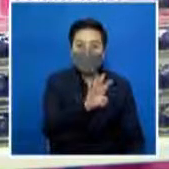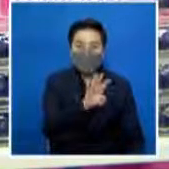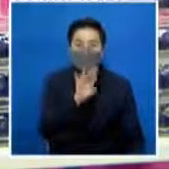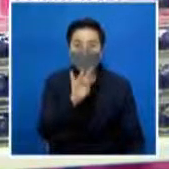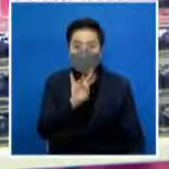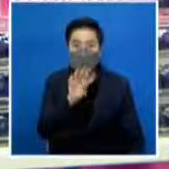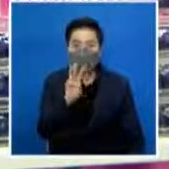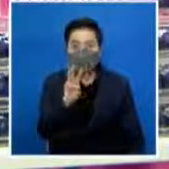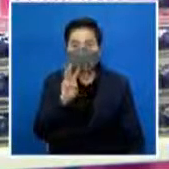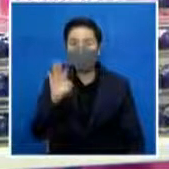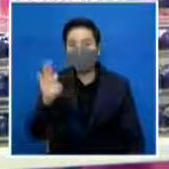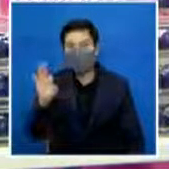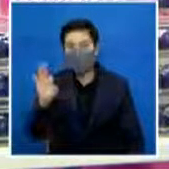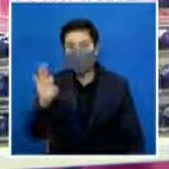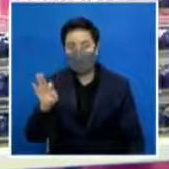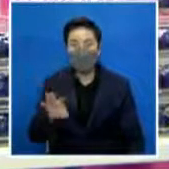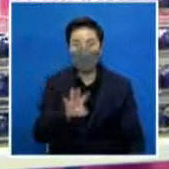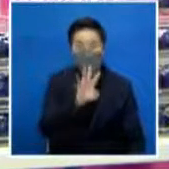4869